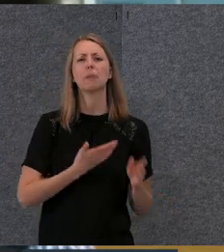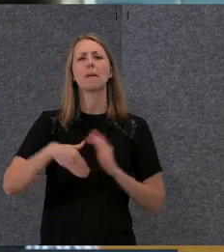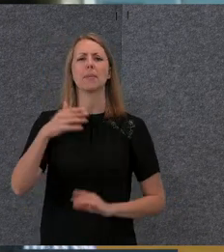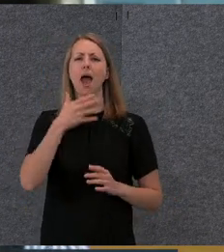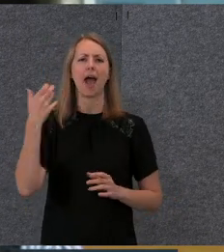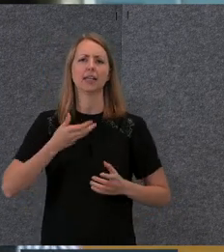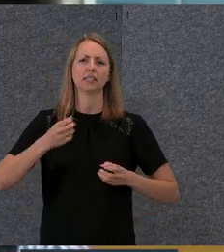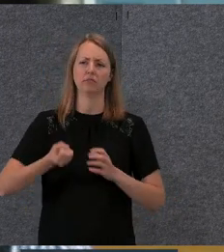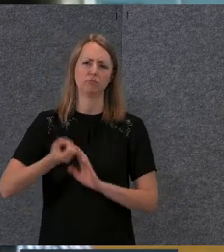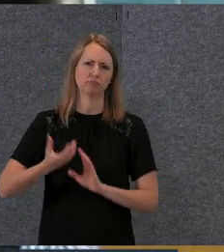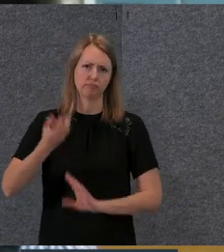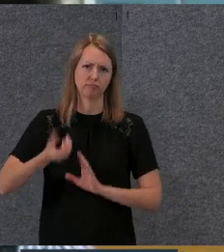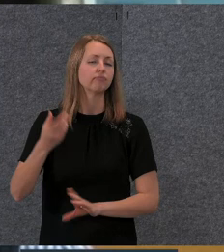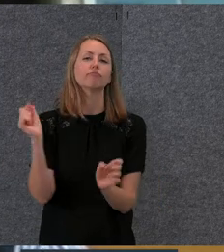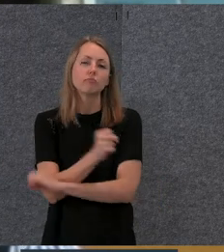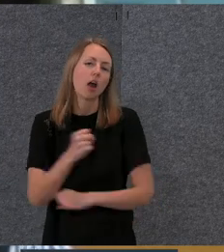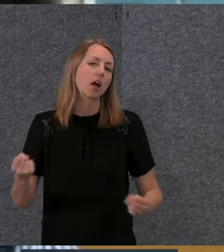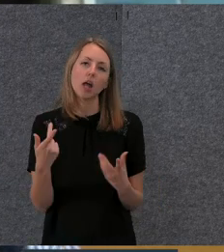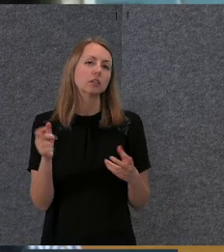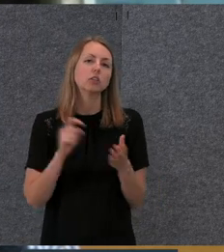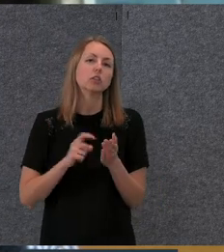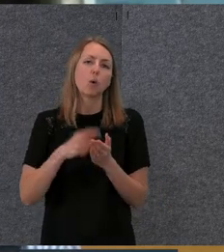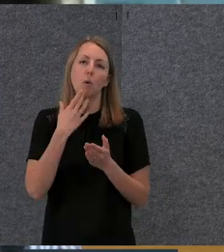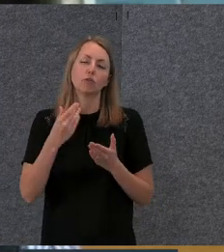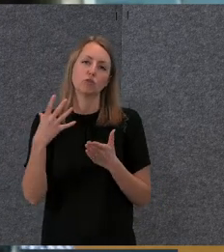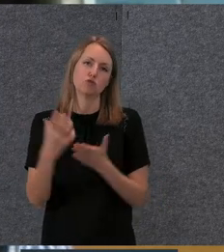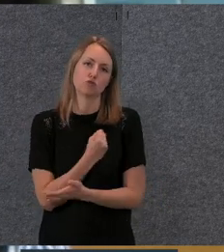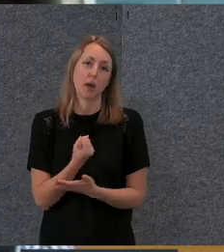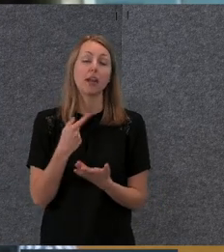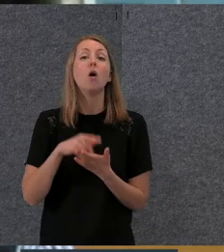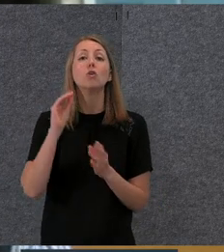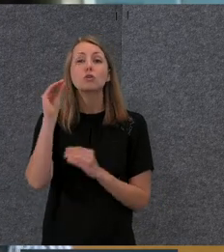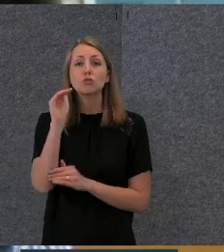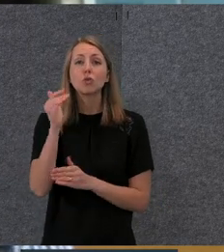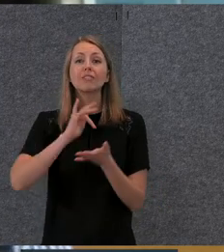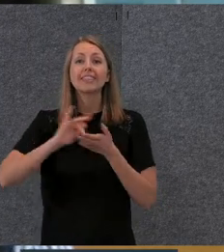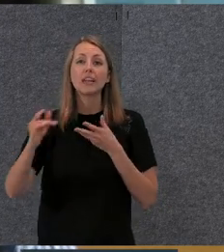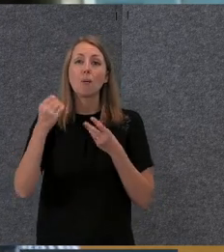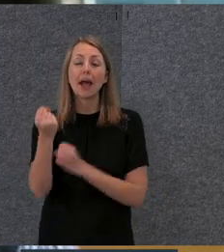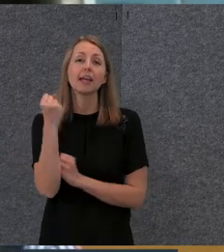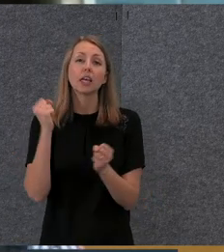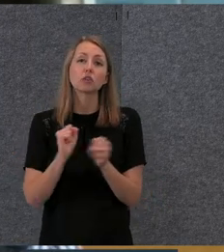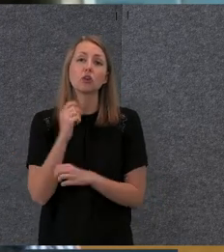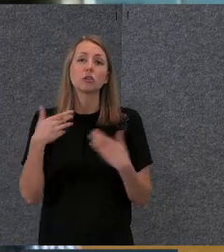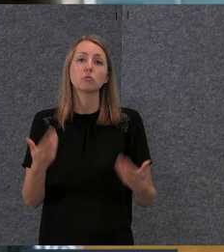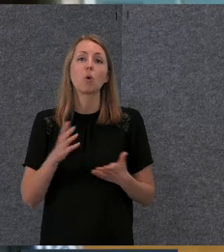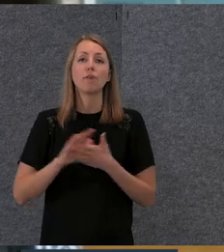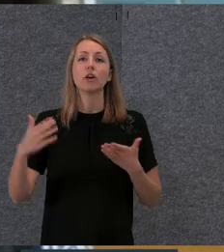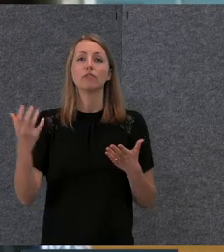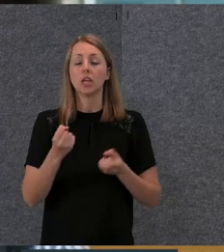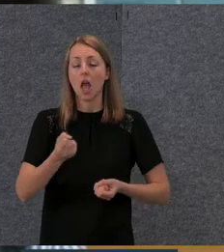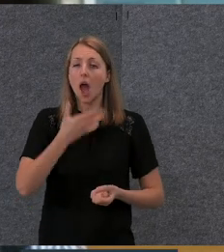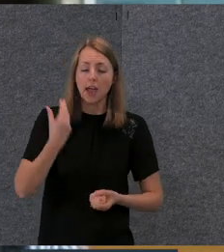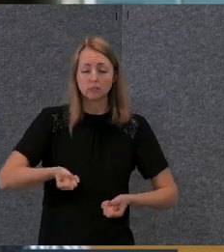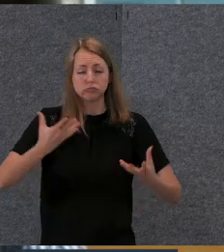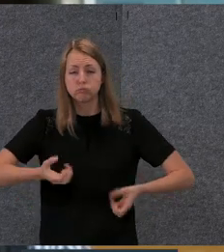wir uns ökologisch nicht leisten. Auch nicht mit künftig sauberer Energien. Denn wir werden nicht so viel regenerativ haben für Verkehr und Heizen und